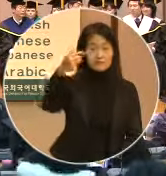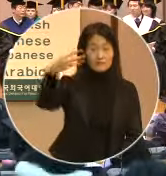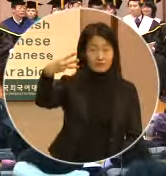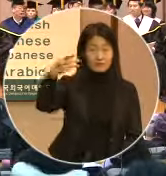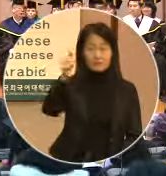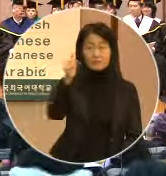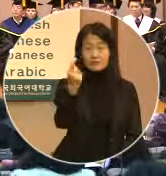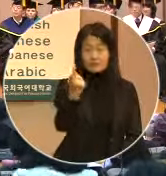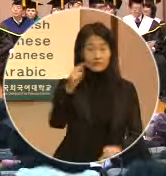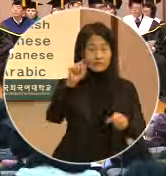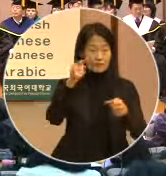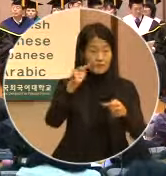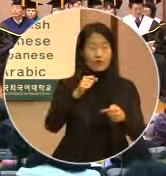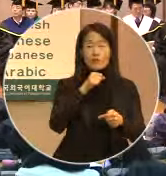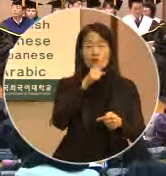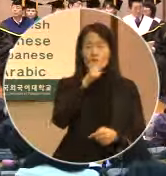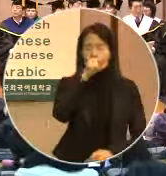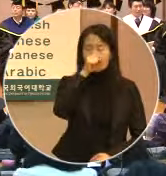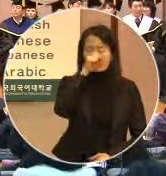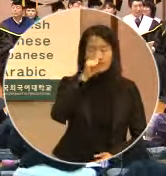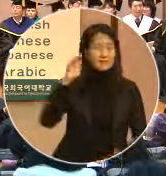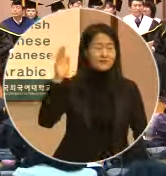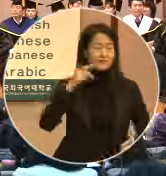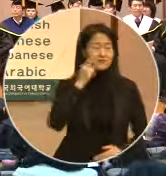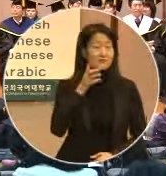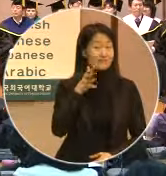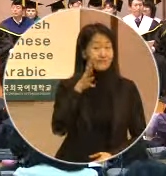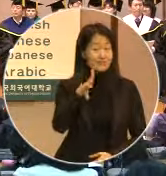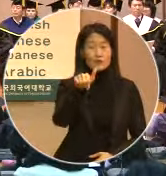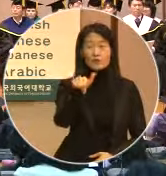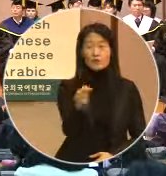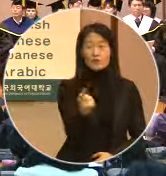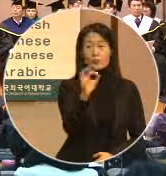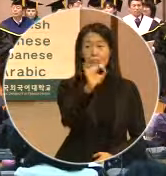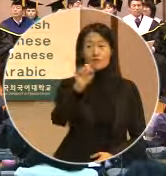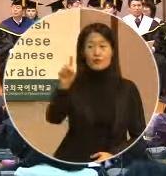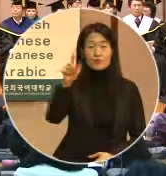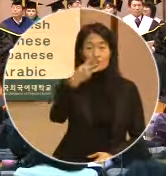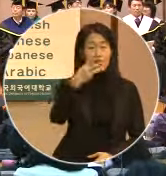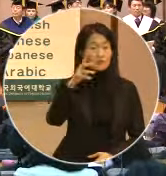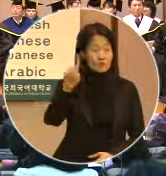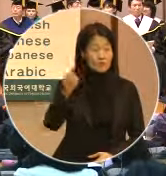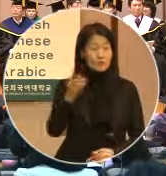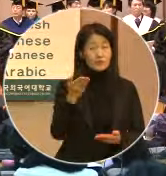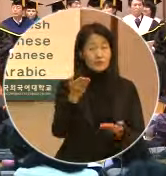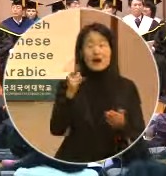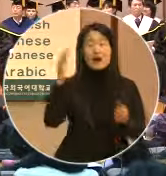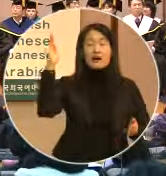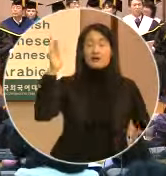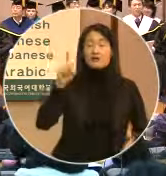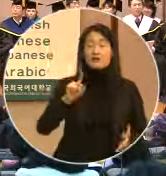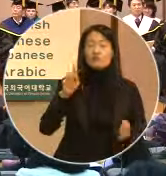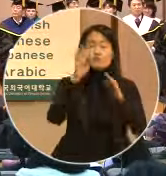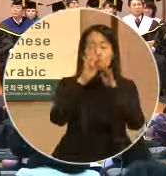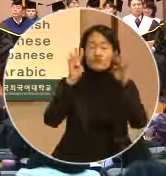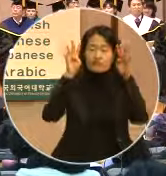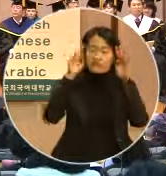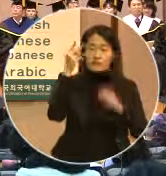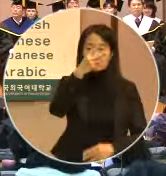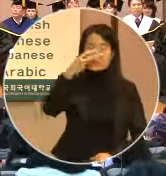제253호 상장 학업성적 우수상 일본어 학부 고아라. 위의 사람은 본 대학교